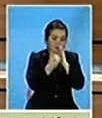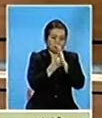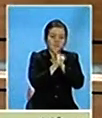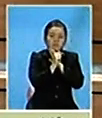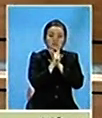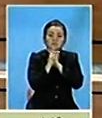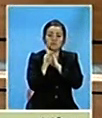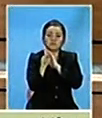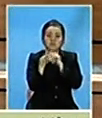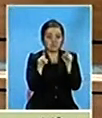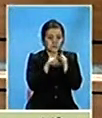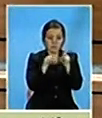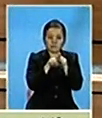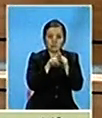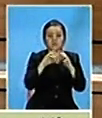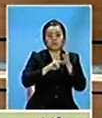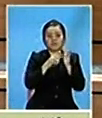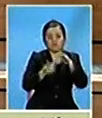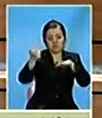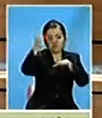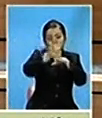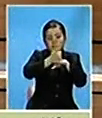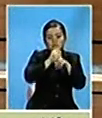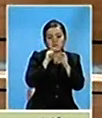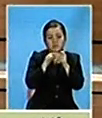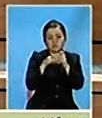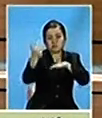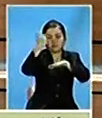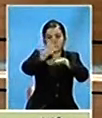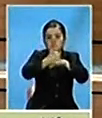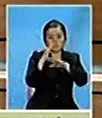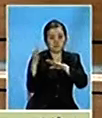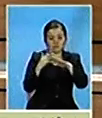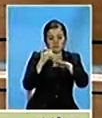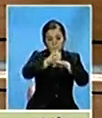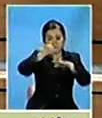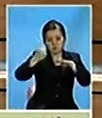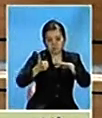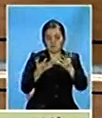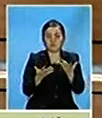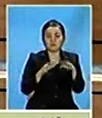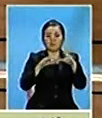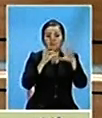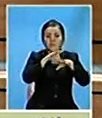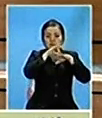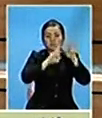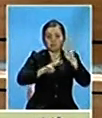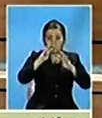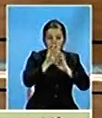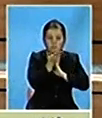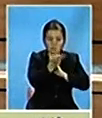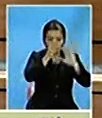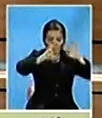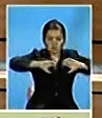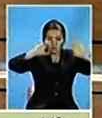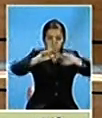อะไรศรีสไลก็ไม่มีนายอำเภอบริหารดังนั้นจึงต้องขอให้ทางกพ.นั้นทบทวนระบบนี้เป็นการขึ้นบั